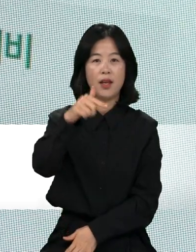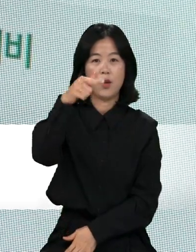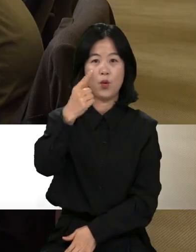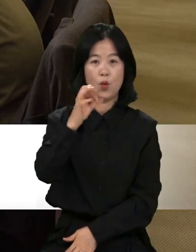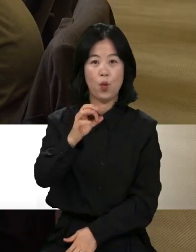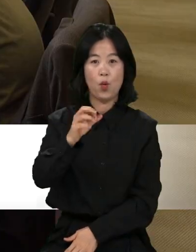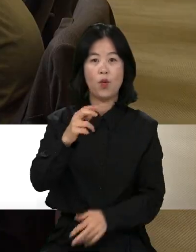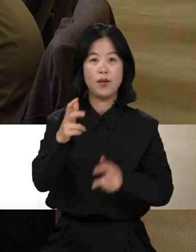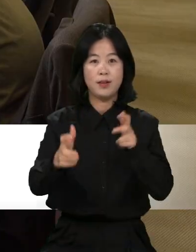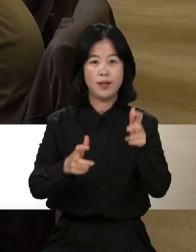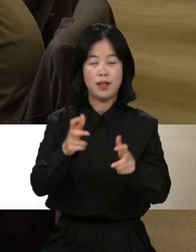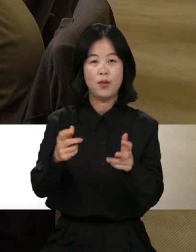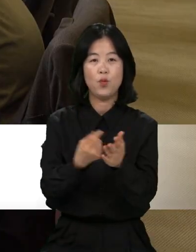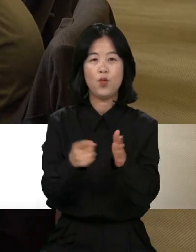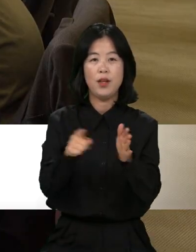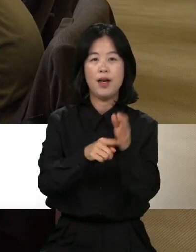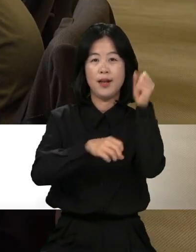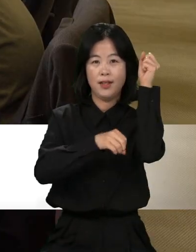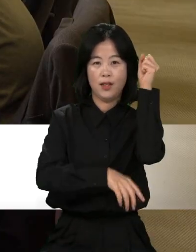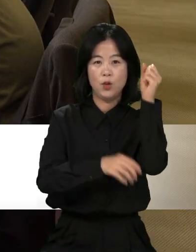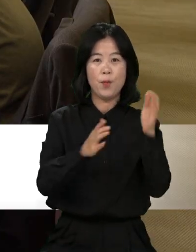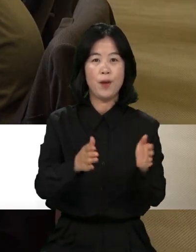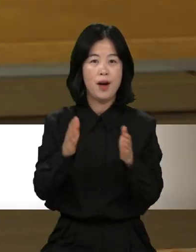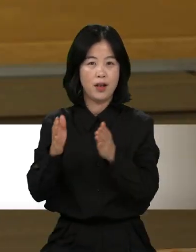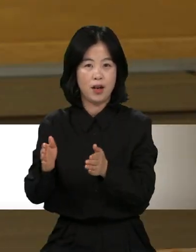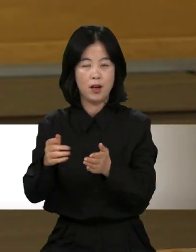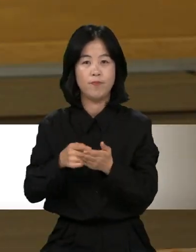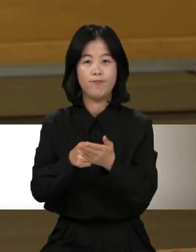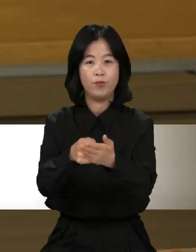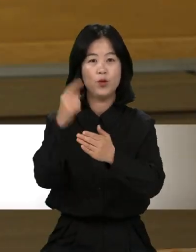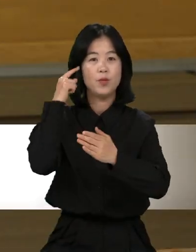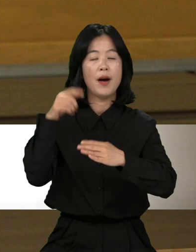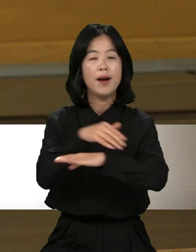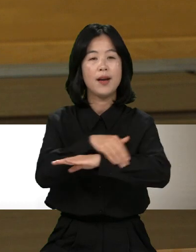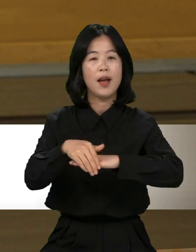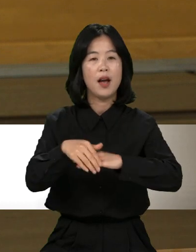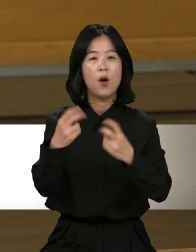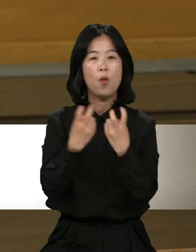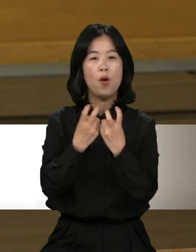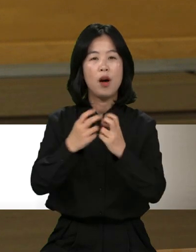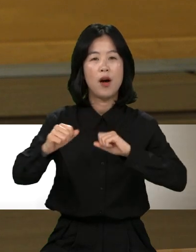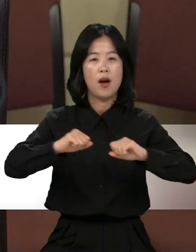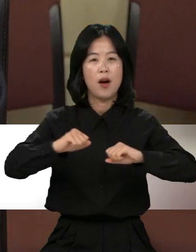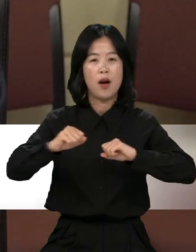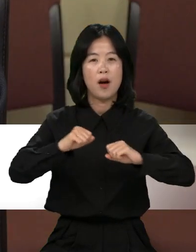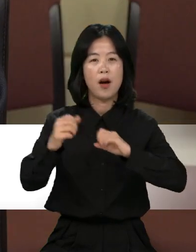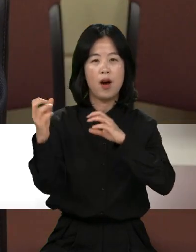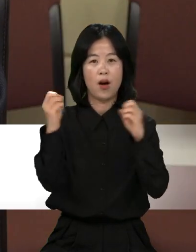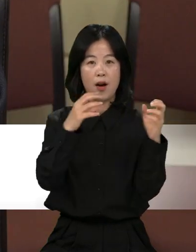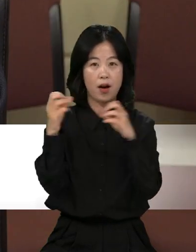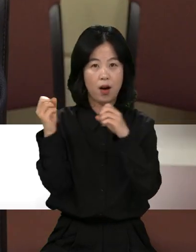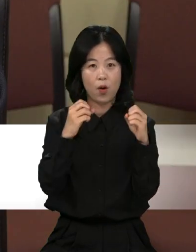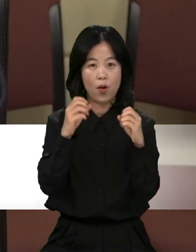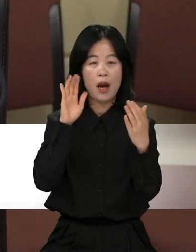인공태양산업 선점을 위한 연구기반 마련과 타당성, 추진 방향, 수행 방법 등에 대해